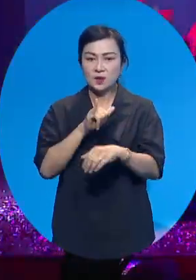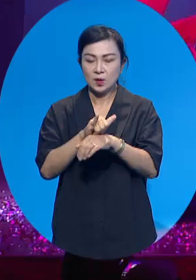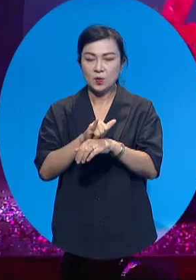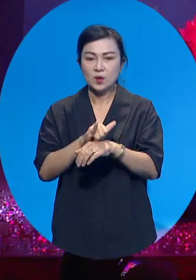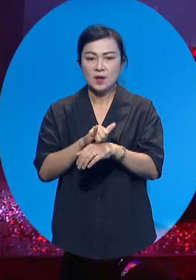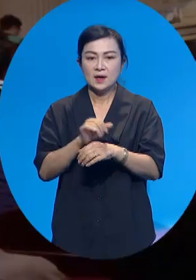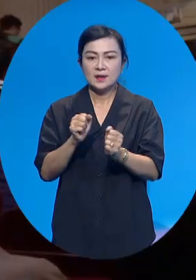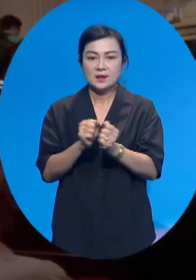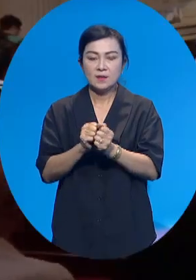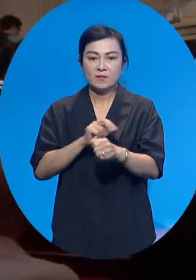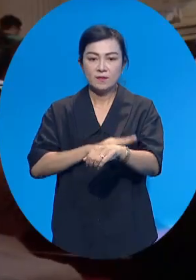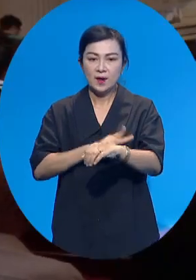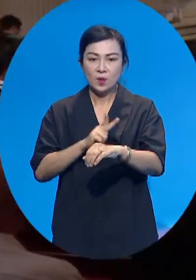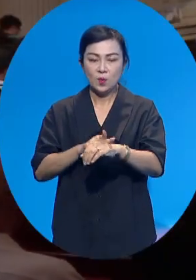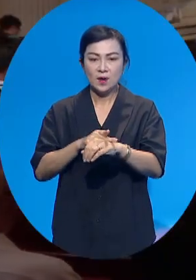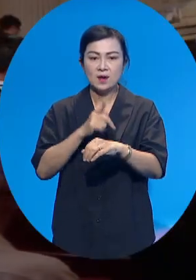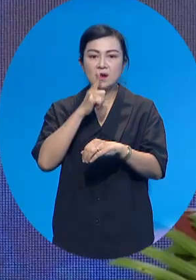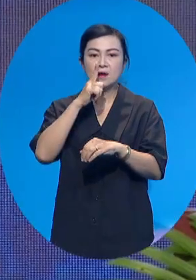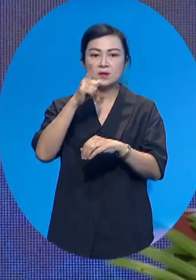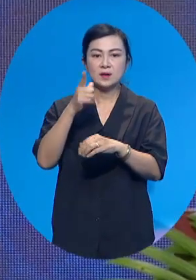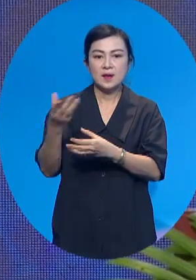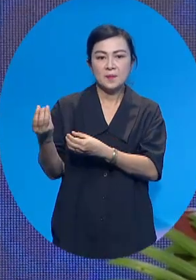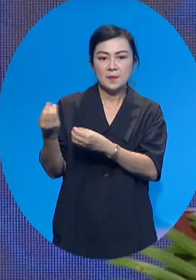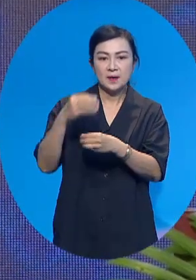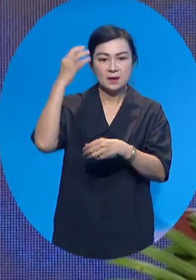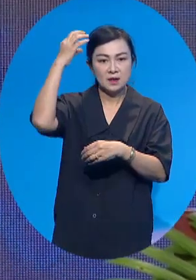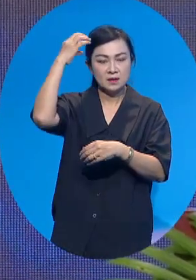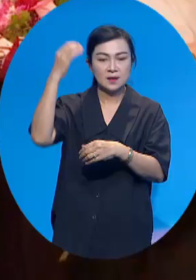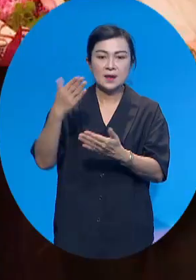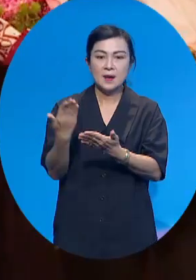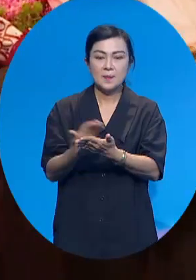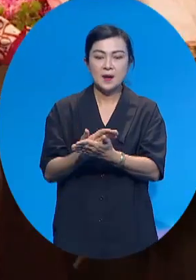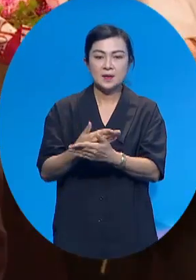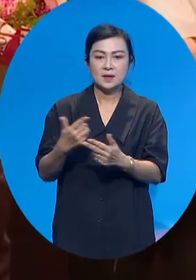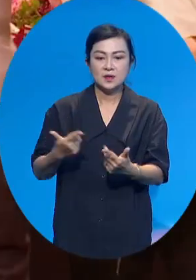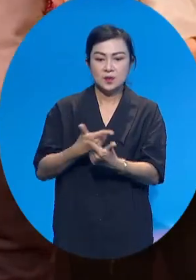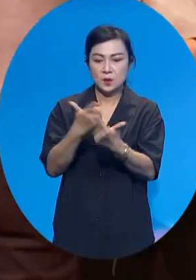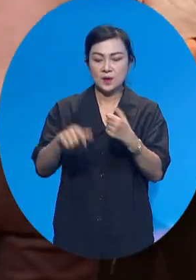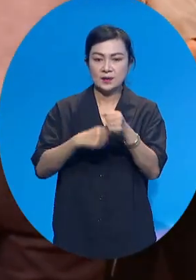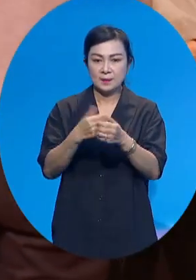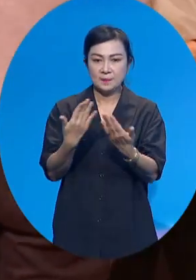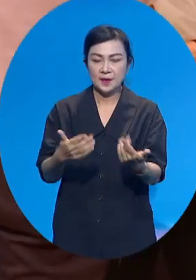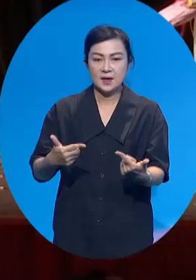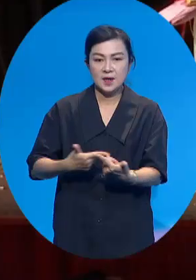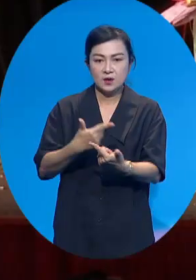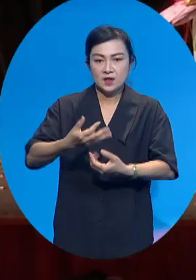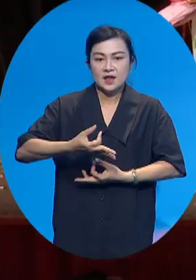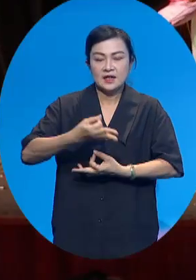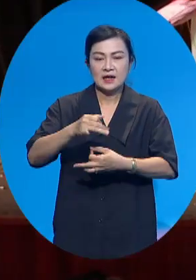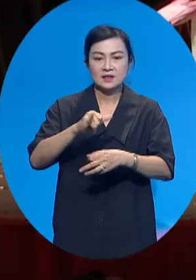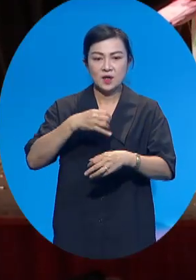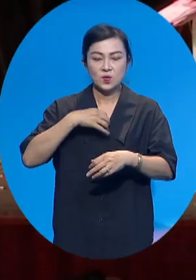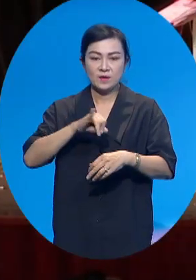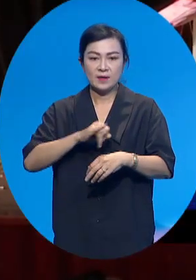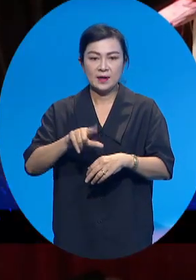tiết mục kết hợp yếu tố văn hóa cùng với ảo thuật đã mang đến những ấn tượng và mới lạ cho Liên hoan năm nay. Liên hoan đã trao 6 huy chương